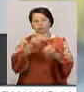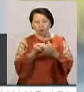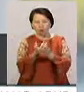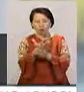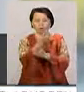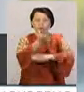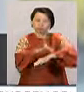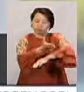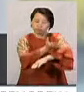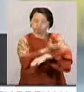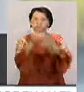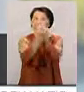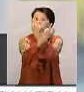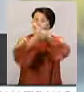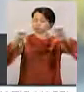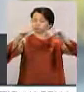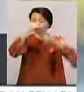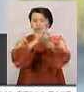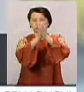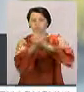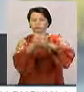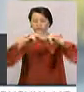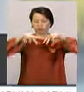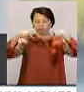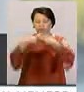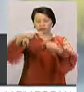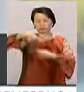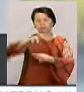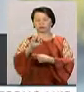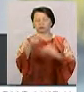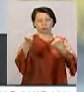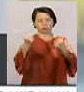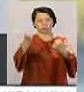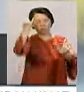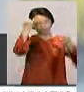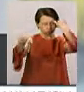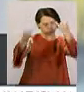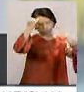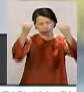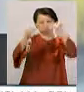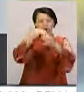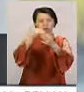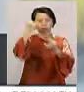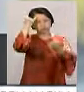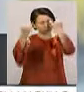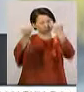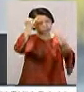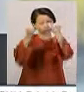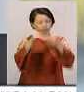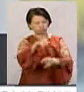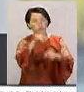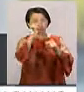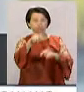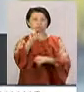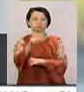menyuburkan demokrasi, untuk menjadikan parti yang kuat, idea-idea ataupun pandangan-pandangan itu